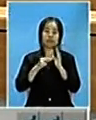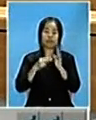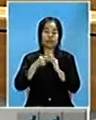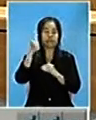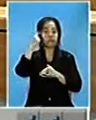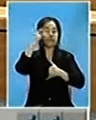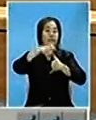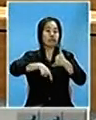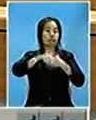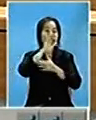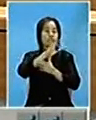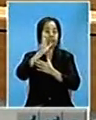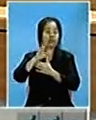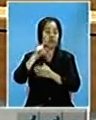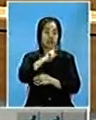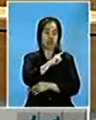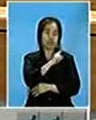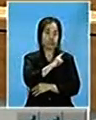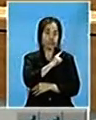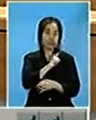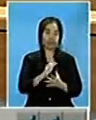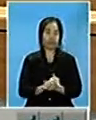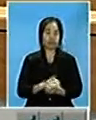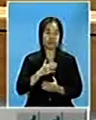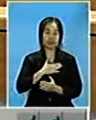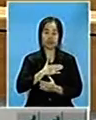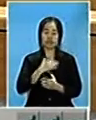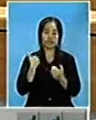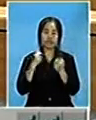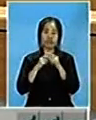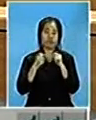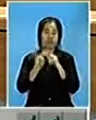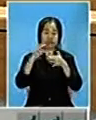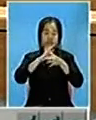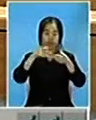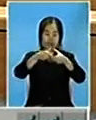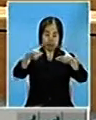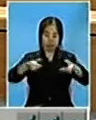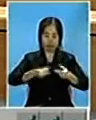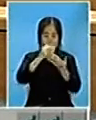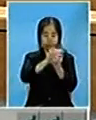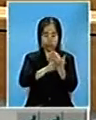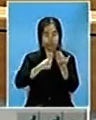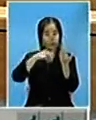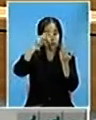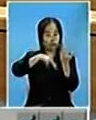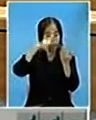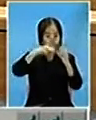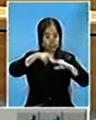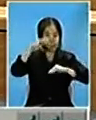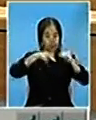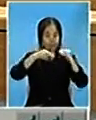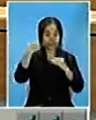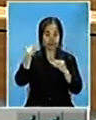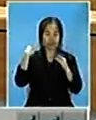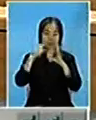บุคคลนั้นที่จะรับไปกับผมเองไม่ติดใจนะครับเกี่ยวกับรายงานอันนี้ก็ผมดูแล้วก็มีรายละเอีย